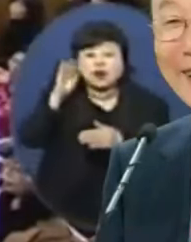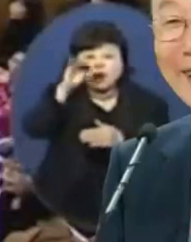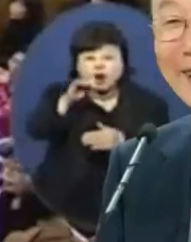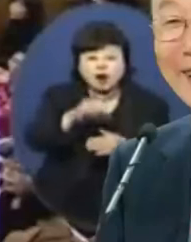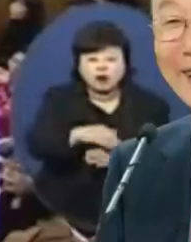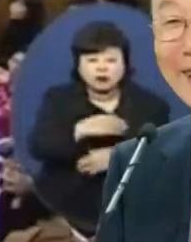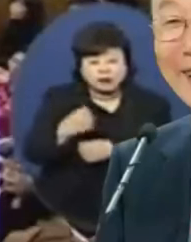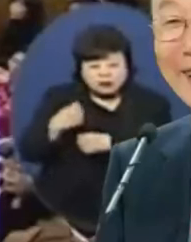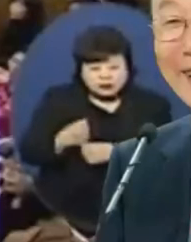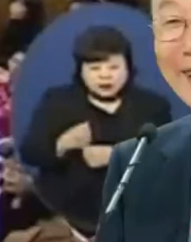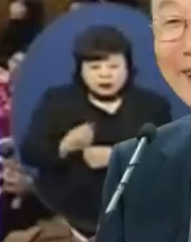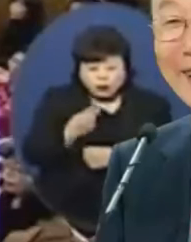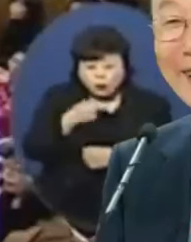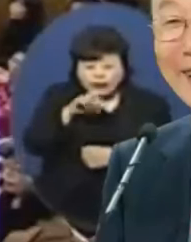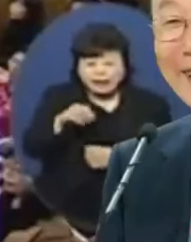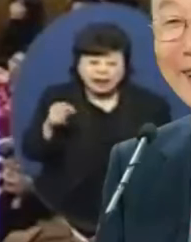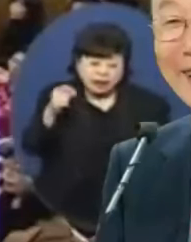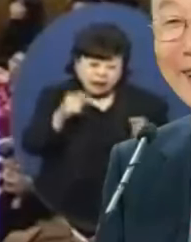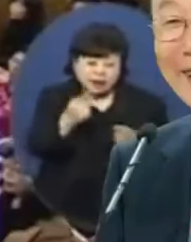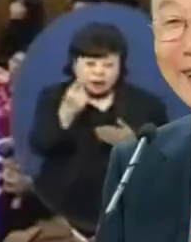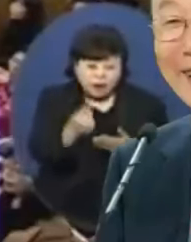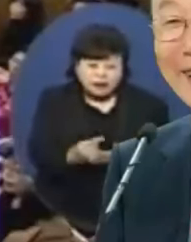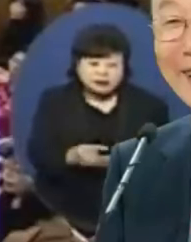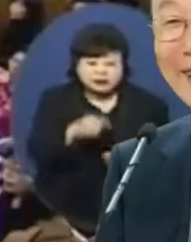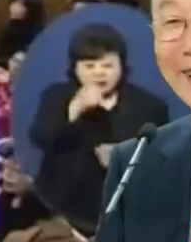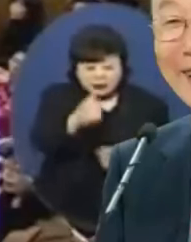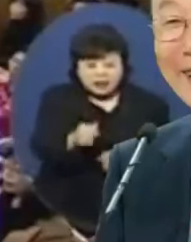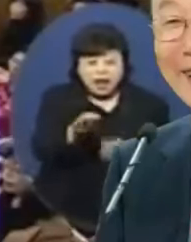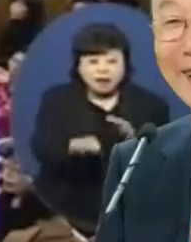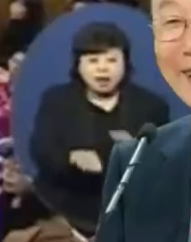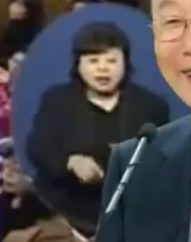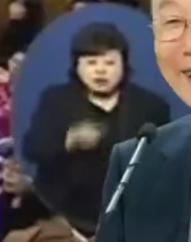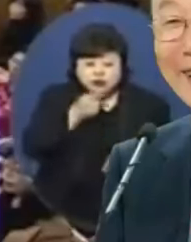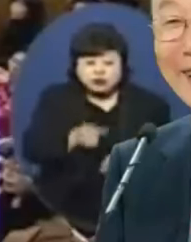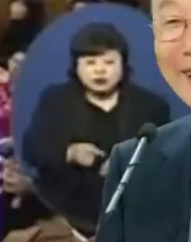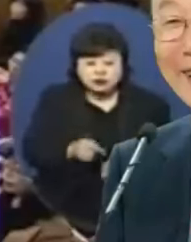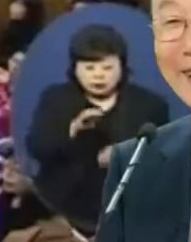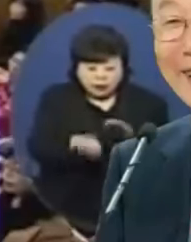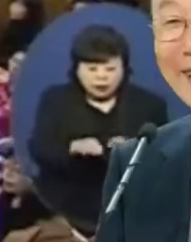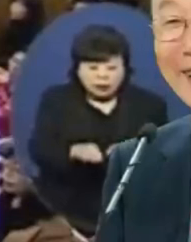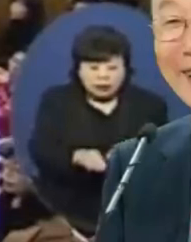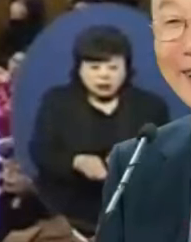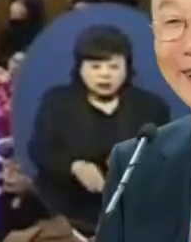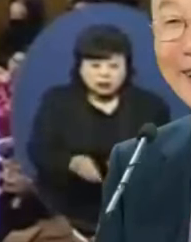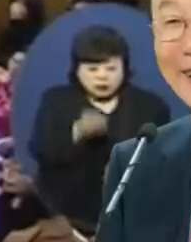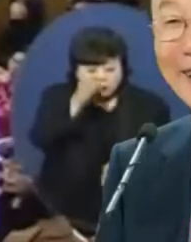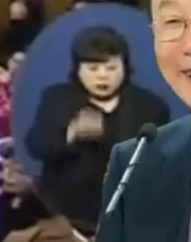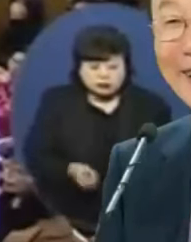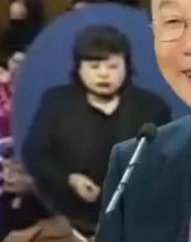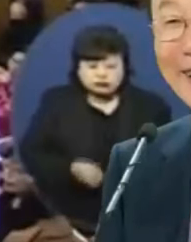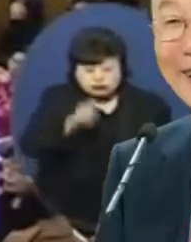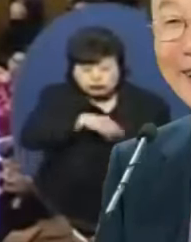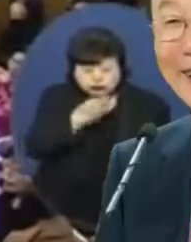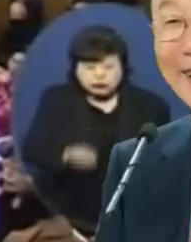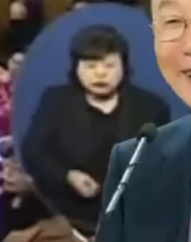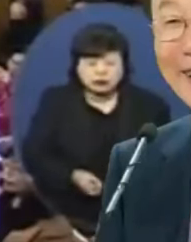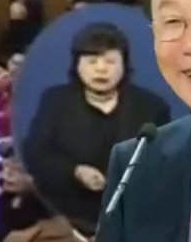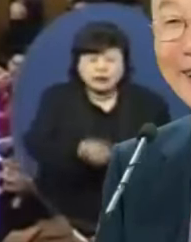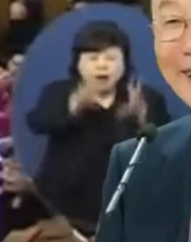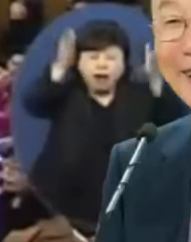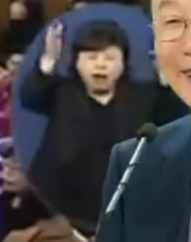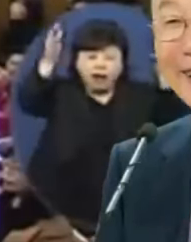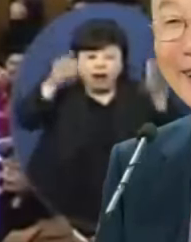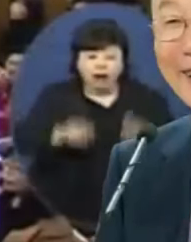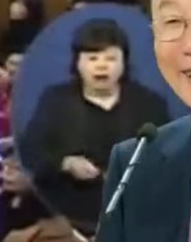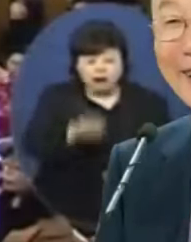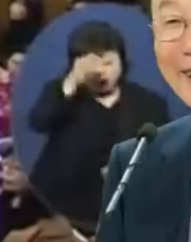궤를 맨 자들이 요단에 이르며 궤를 맨 제사장들이 발이 물가에 잠기자 곧 위에서부터 흘러내리던 물이 그쳐서 사르단